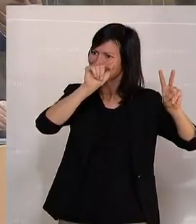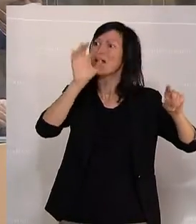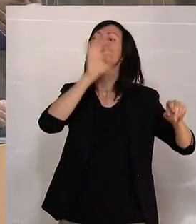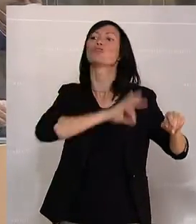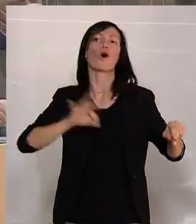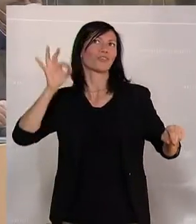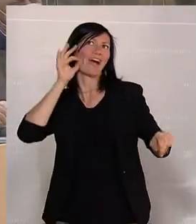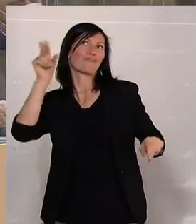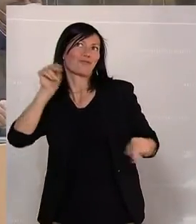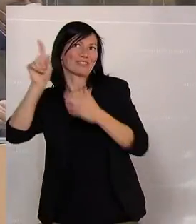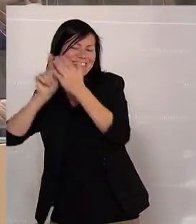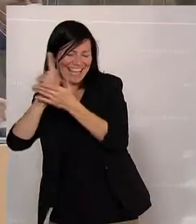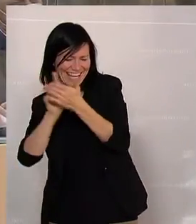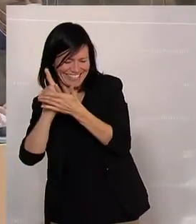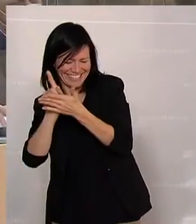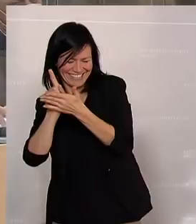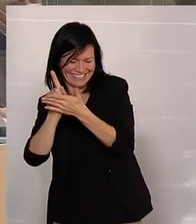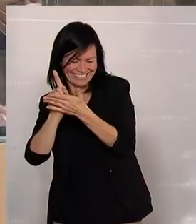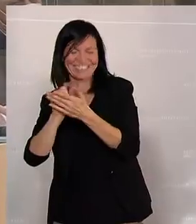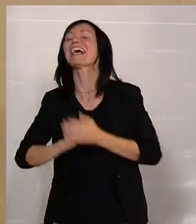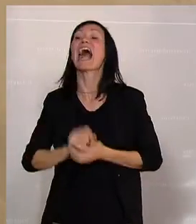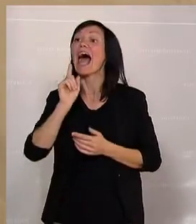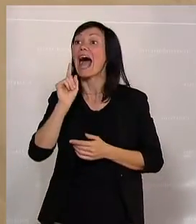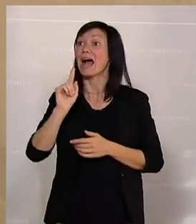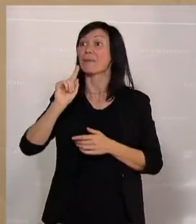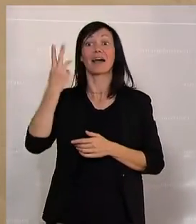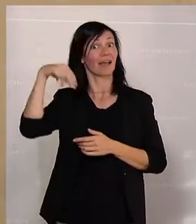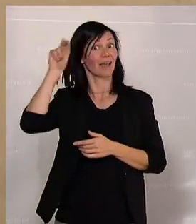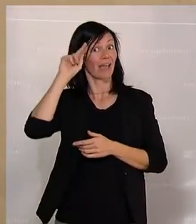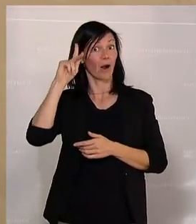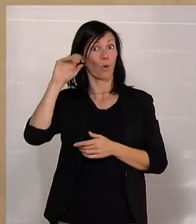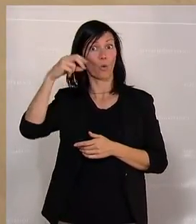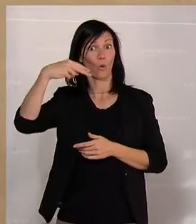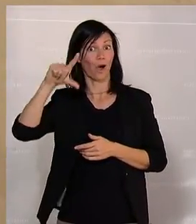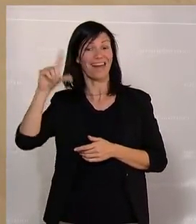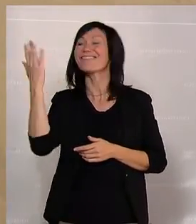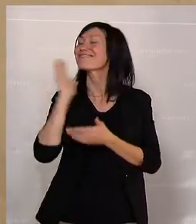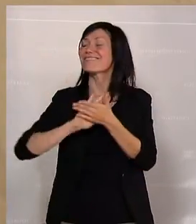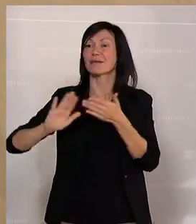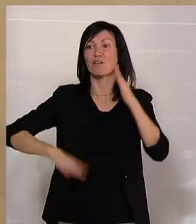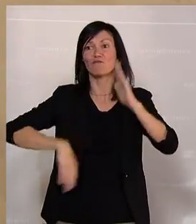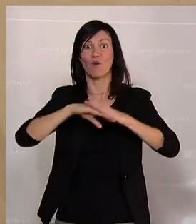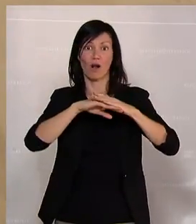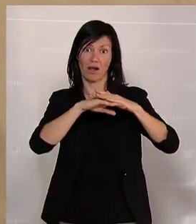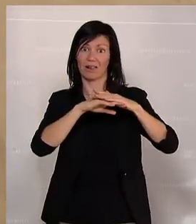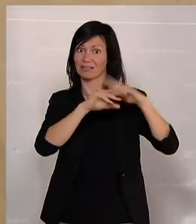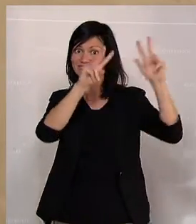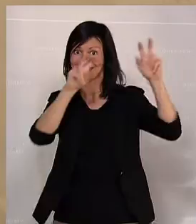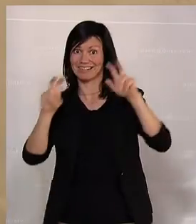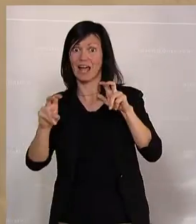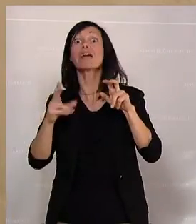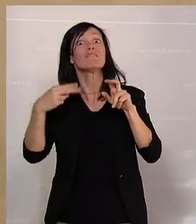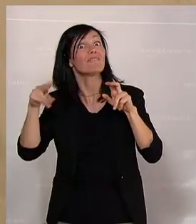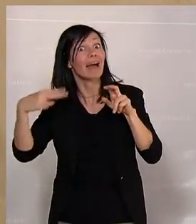der Herr Andreas Kohl hat es nie vollständig zitiert, denn die Wahrheit ist eine Tochter der Zeit, geht noch